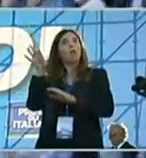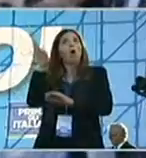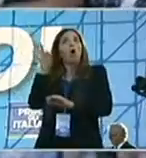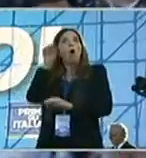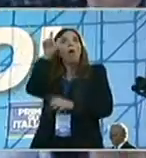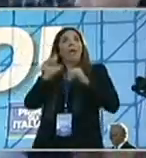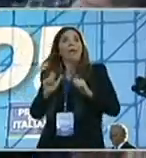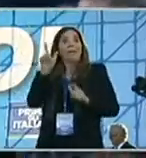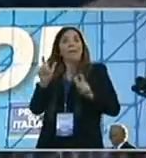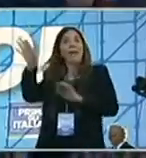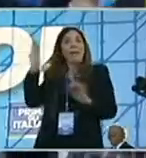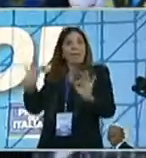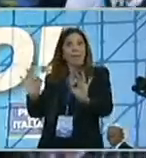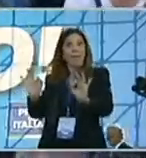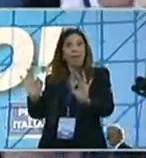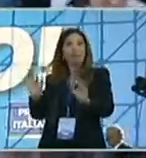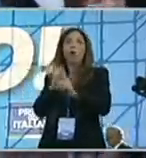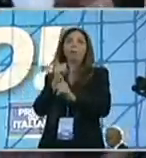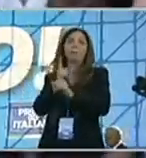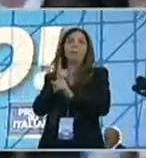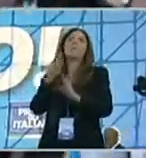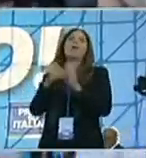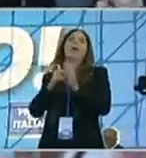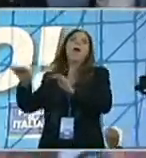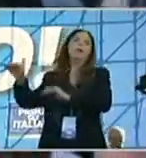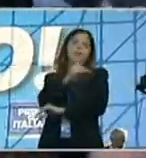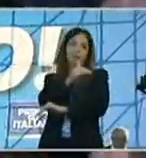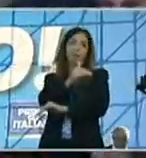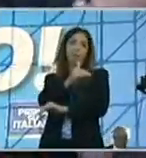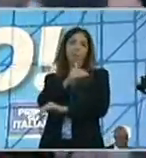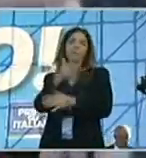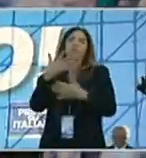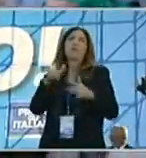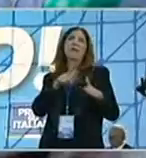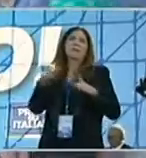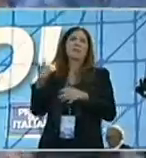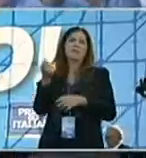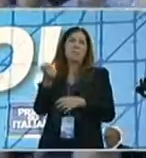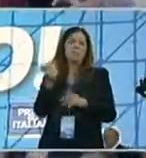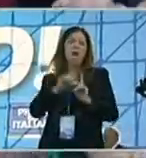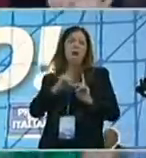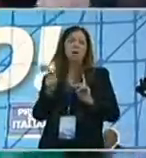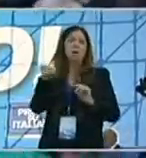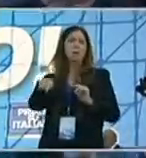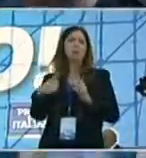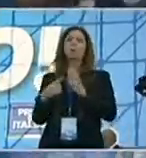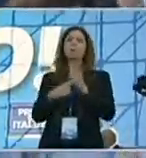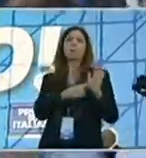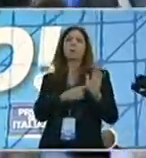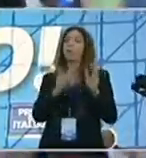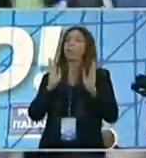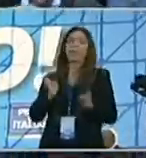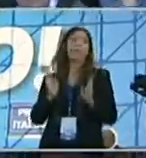italiani, un governo che in poche settimane ha già dimostrato di essere